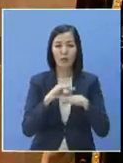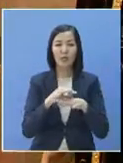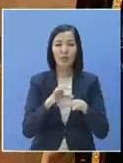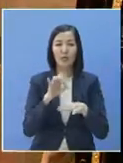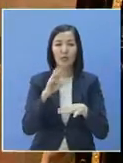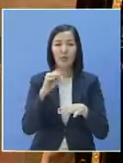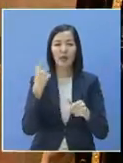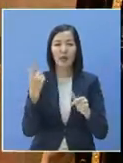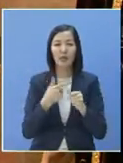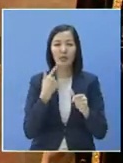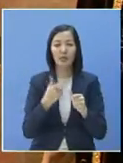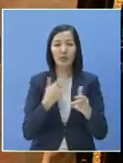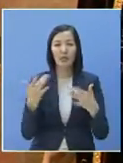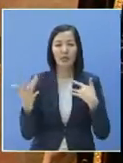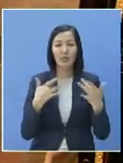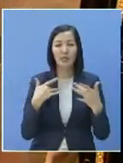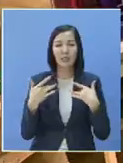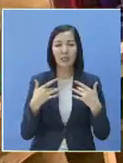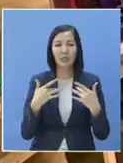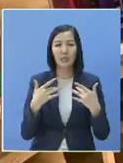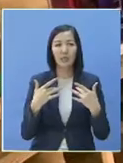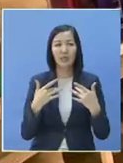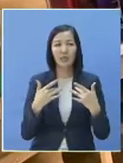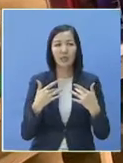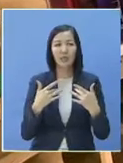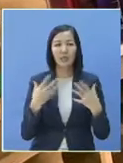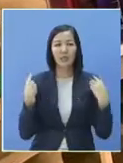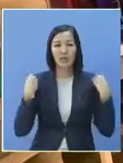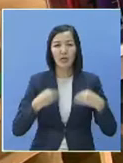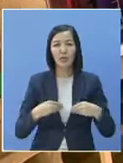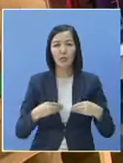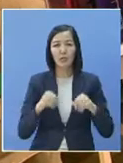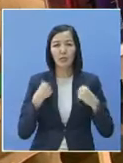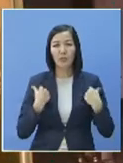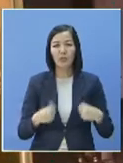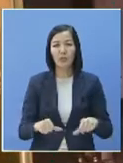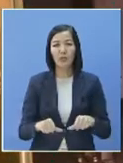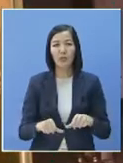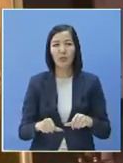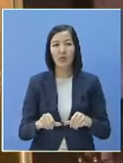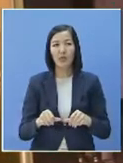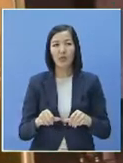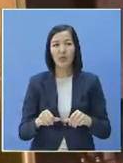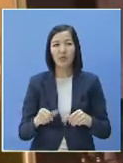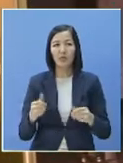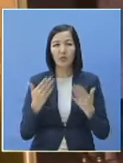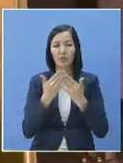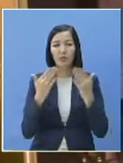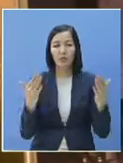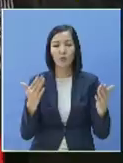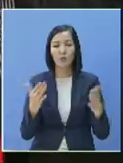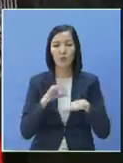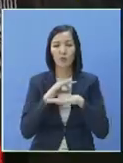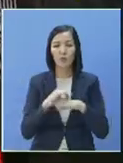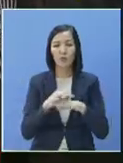Римова драма театры төрінде өнер көрсеткен актерлердің костюмдері, олардың спектакльдерінен сыр шертетін суреттер қойылған. Жалпы театр